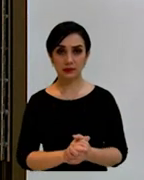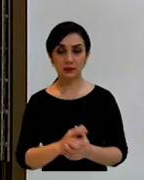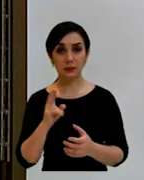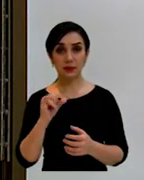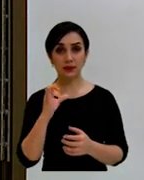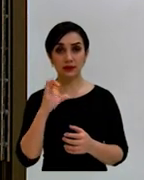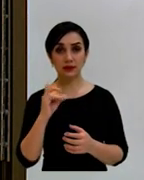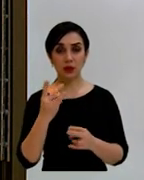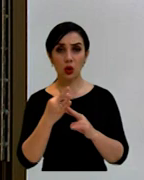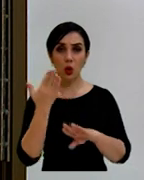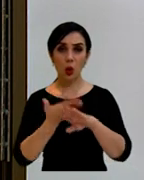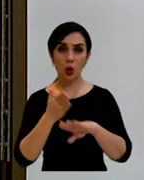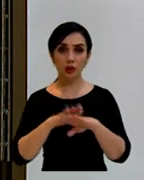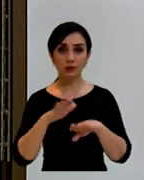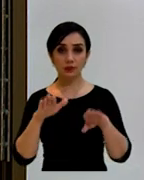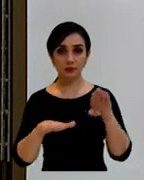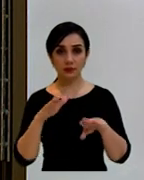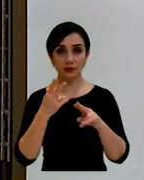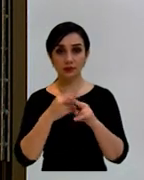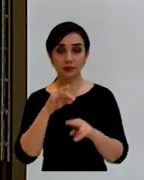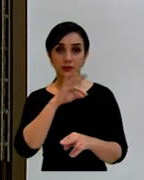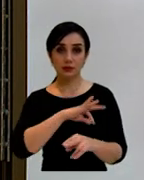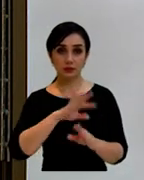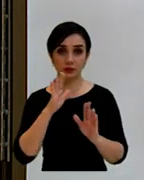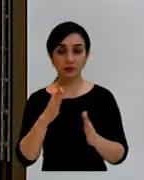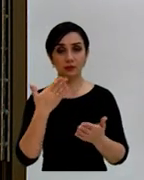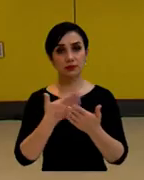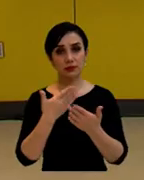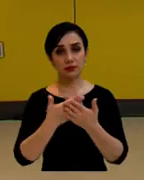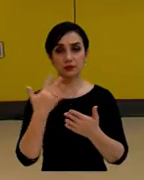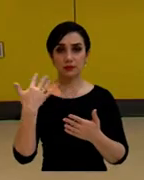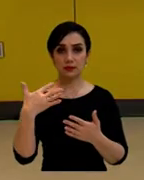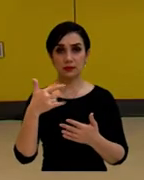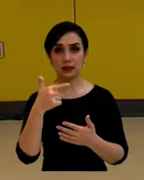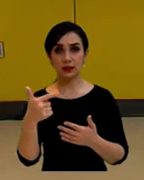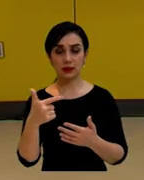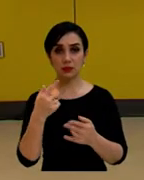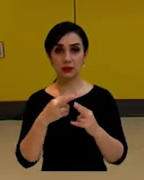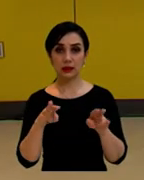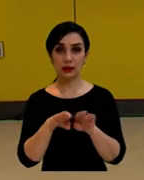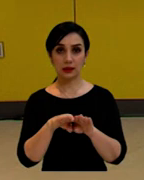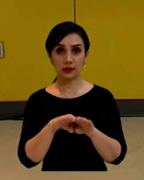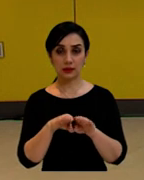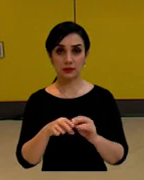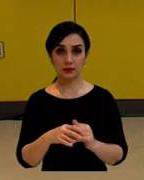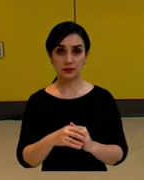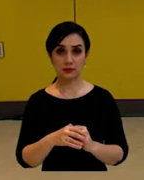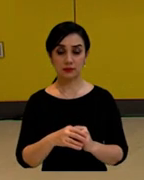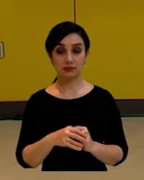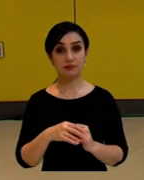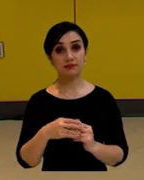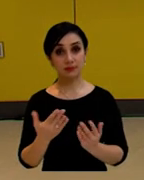Paysa og'irlik o'lchovi sifatida ishlatiladi, taxminan 50 gramga teng.